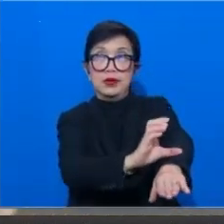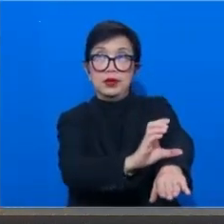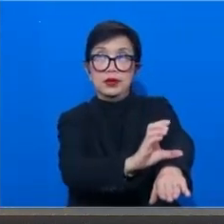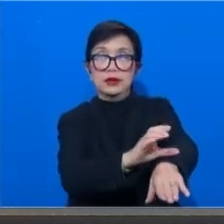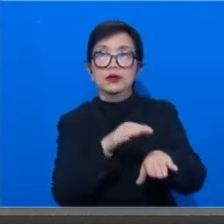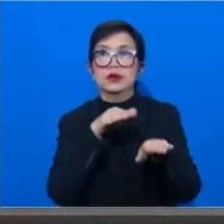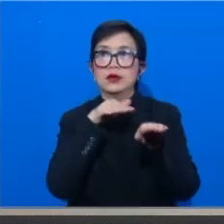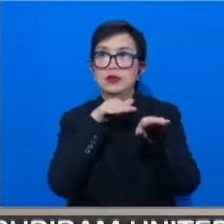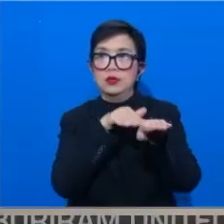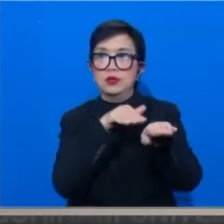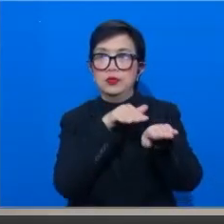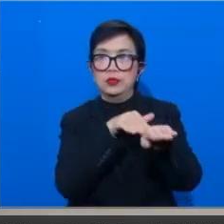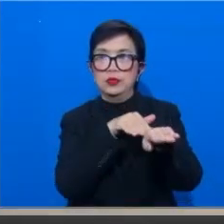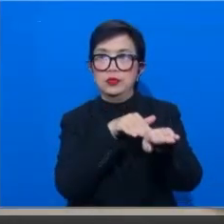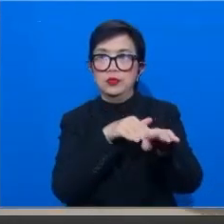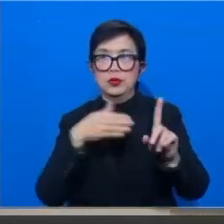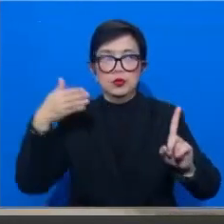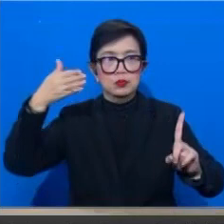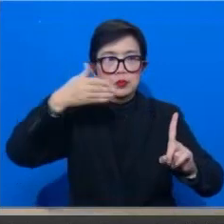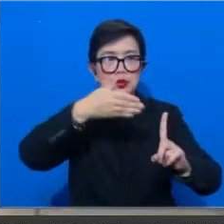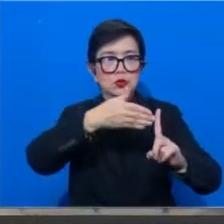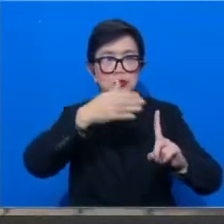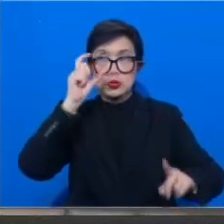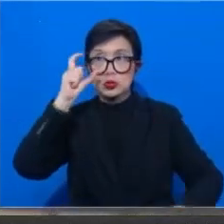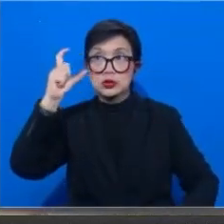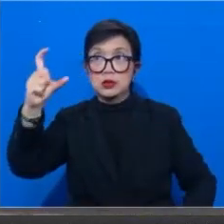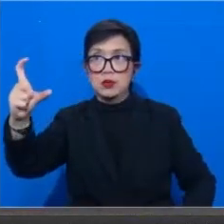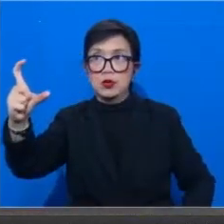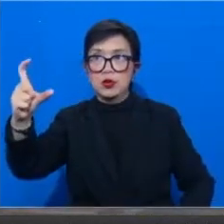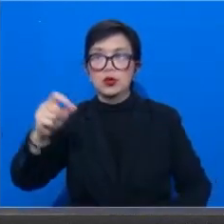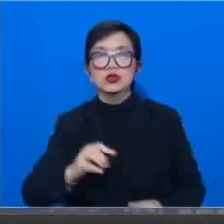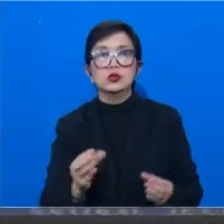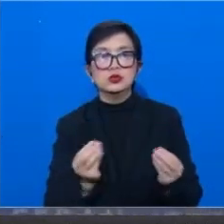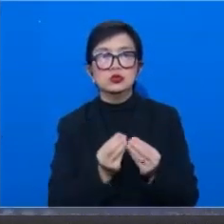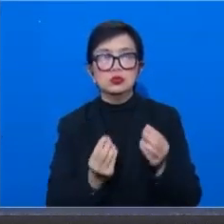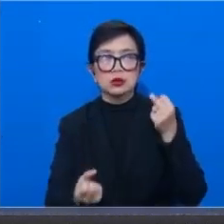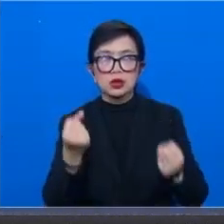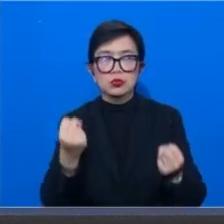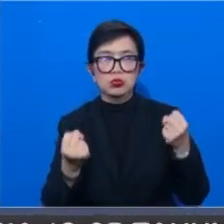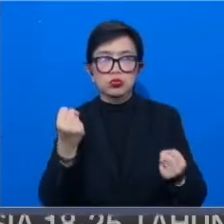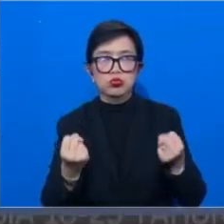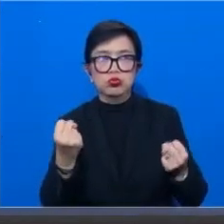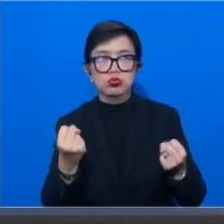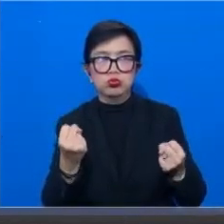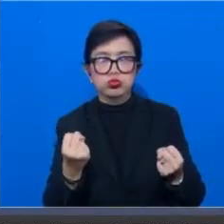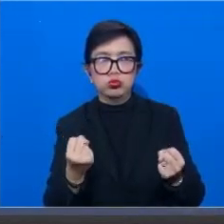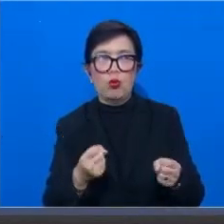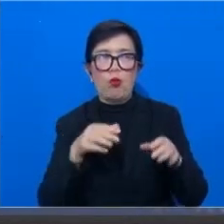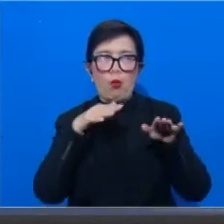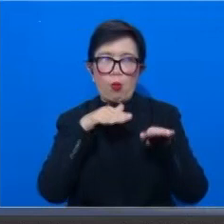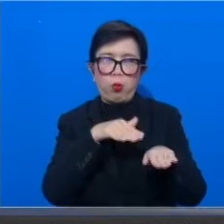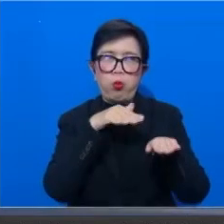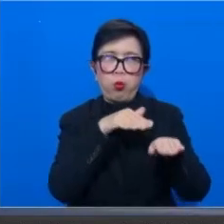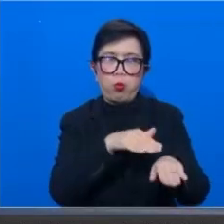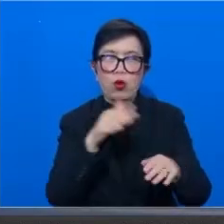tol Cikampek Utama yang akan menuju arah Cirebon. Peningkatan volume kendaraan diperkirakan akan terus terjadi seiring memasuki hari